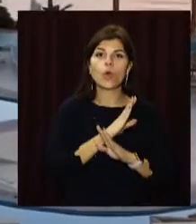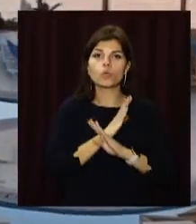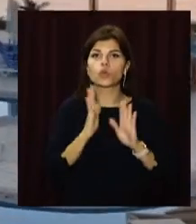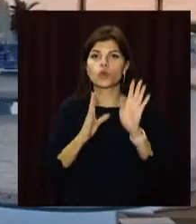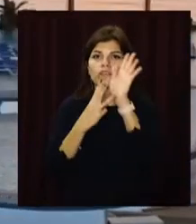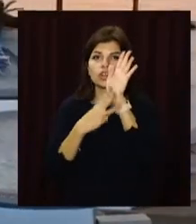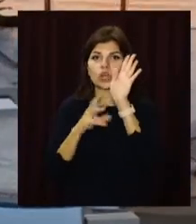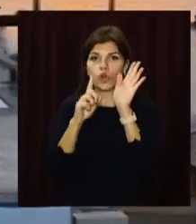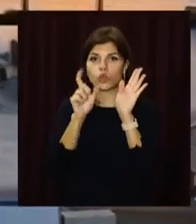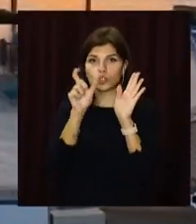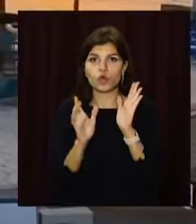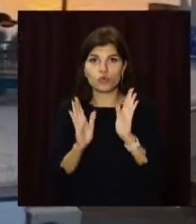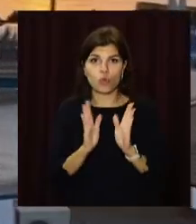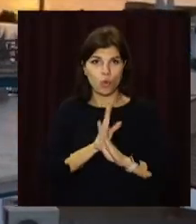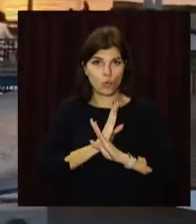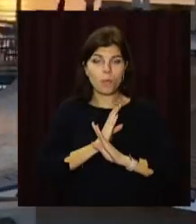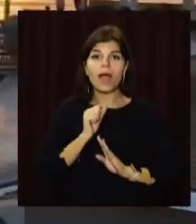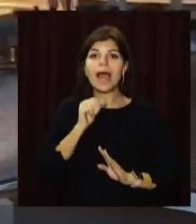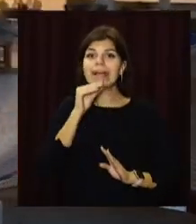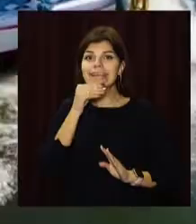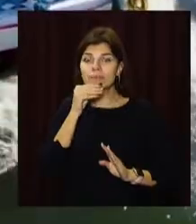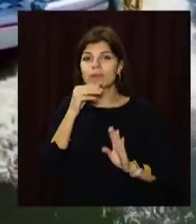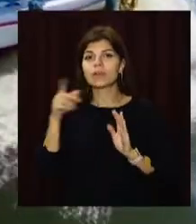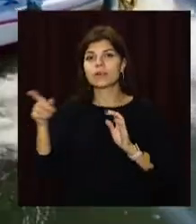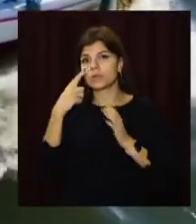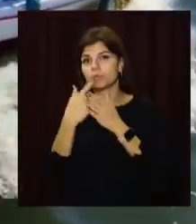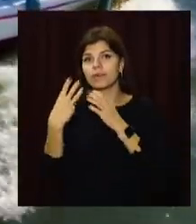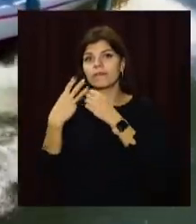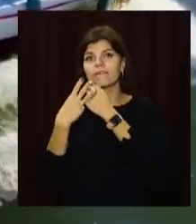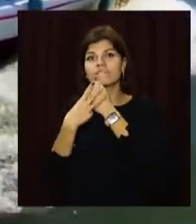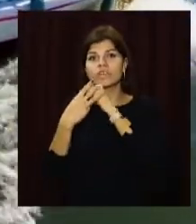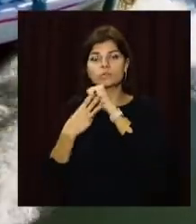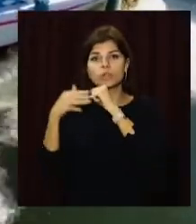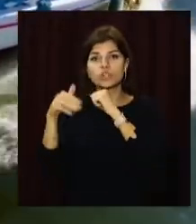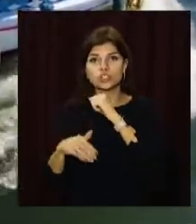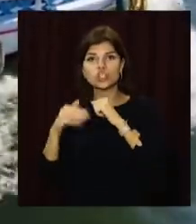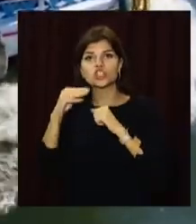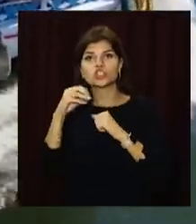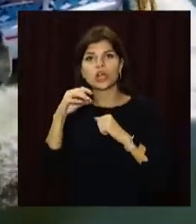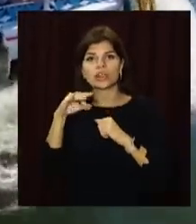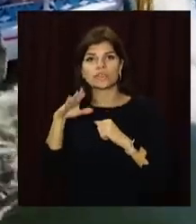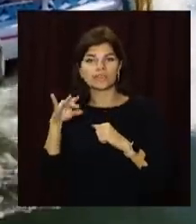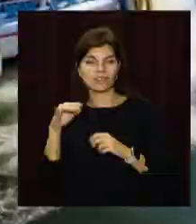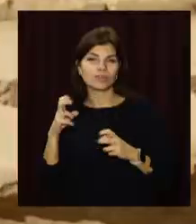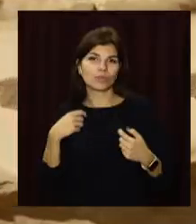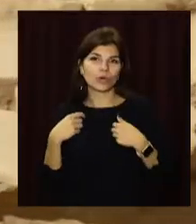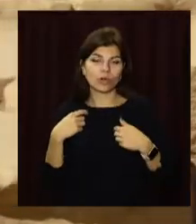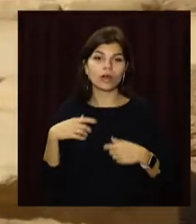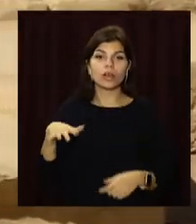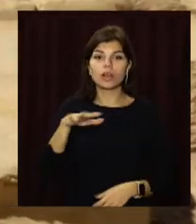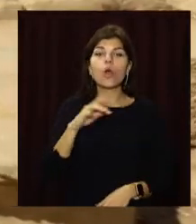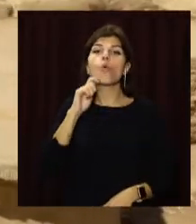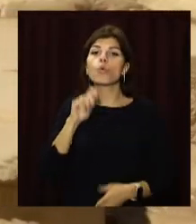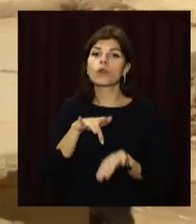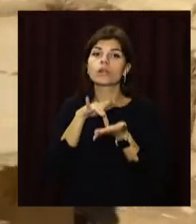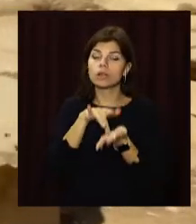лише 81 людина, тоді як в Єгипті понад 18 тисяч жертв корони. Щодо відпочинку в Шарм-ель-Шейх українським